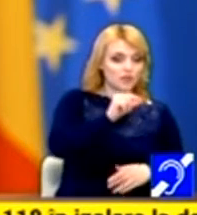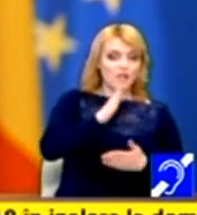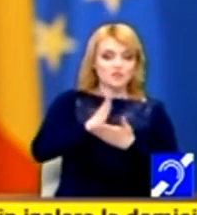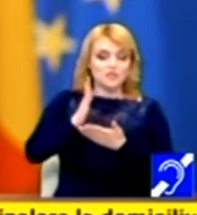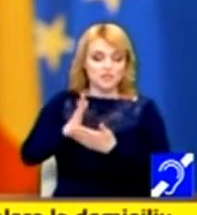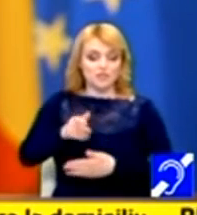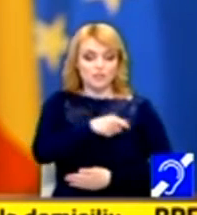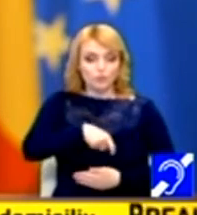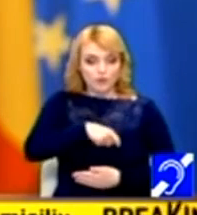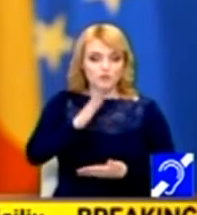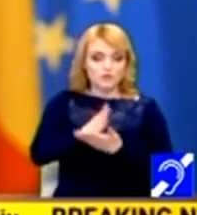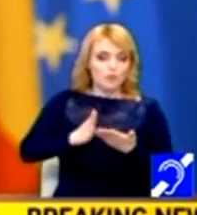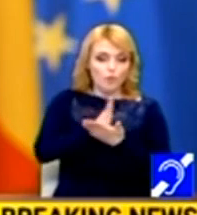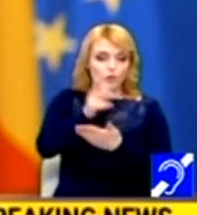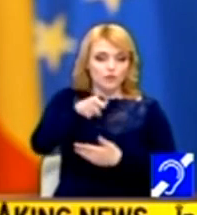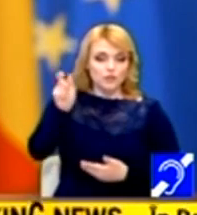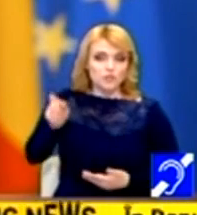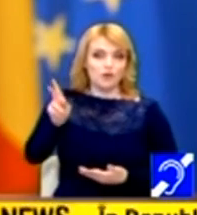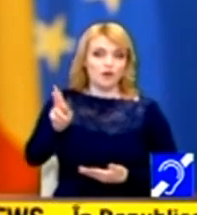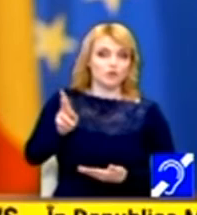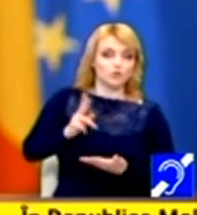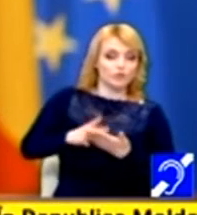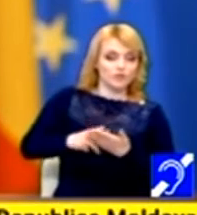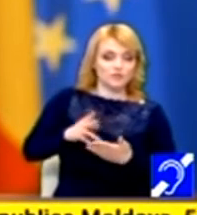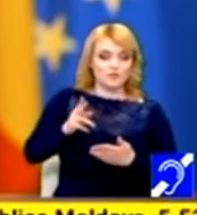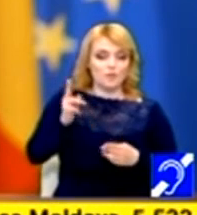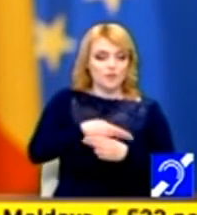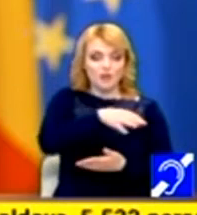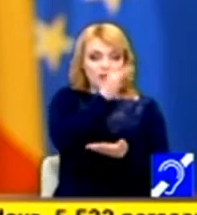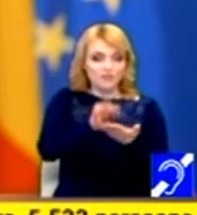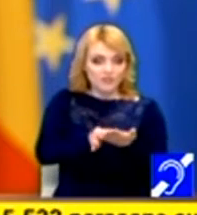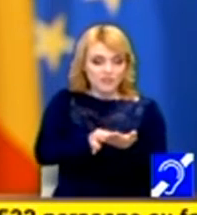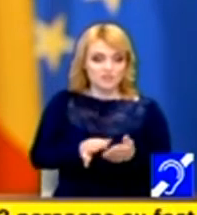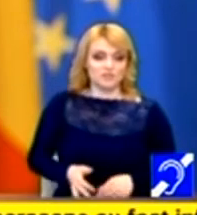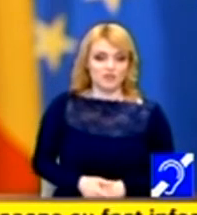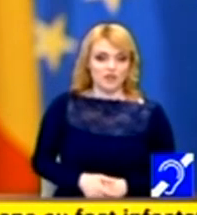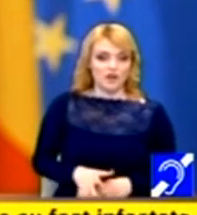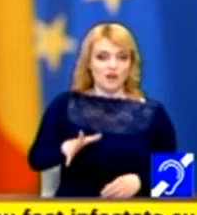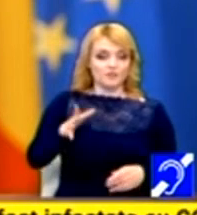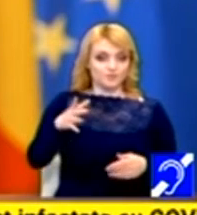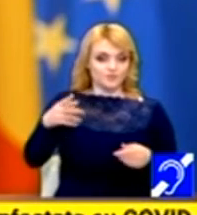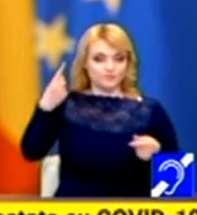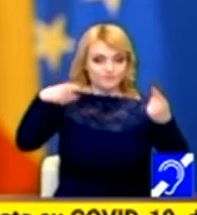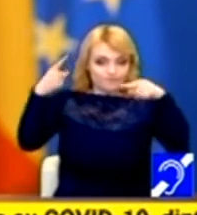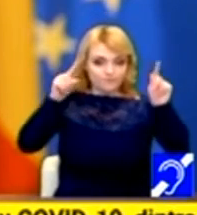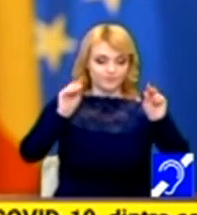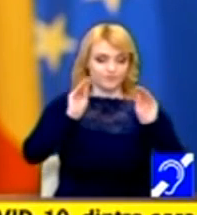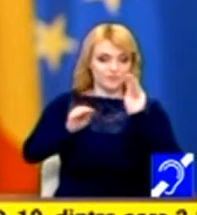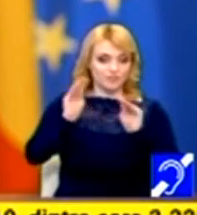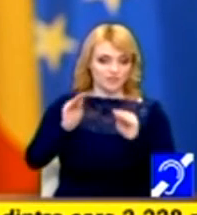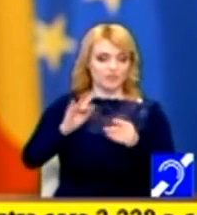unii politicieni care se dovedesc total irresponsabili alimentează ideea de vid